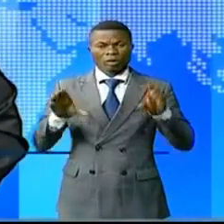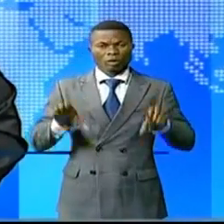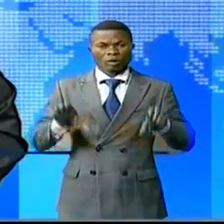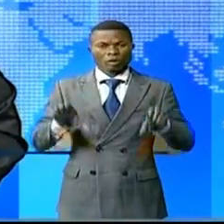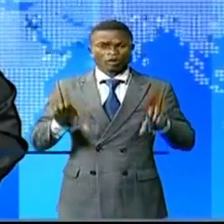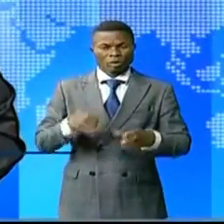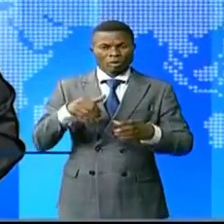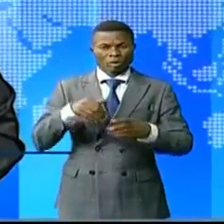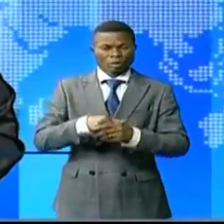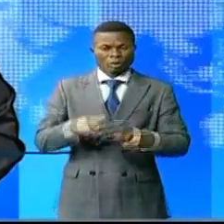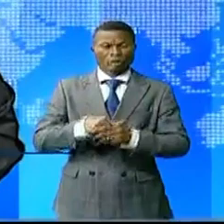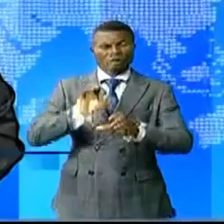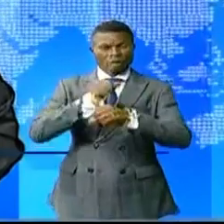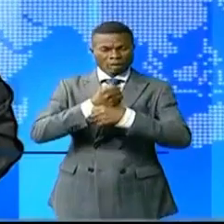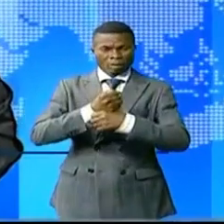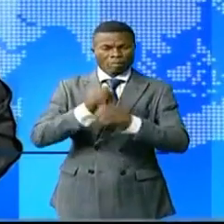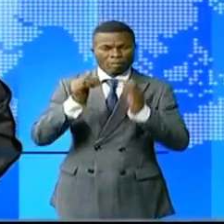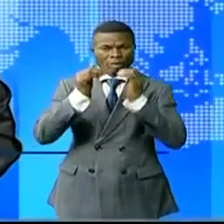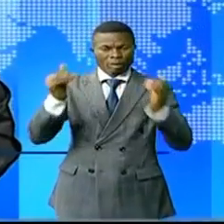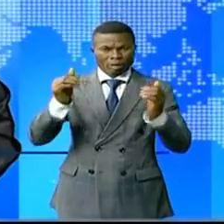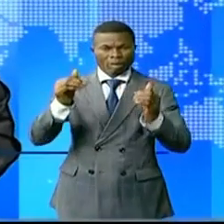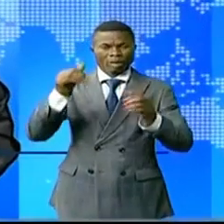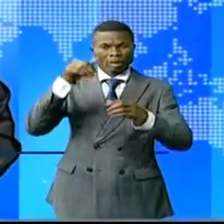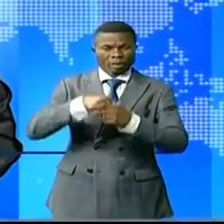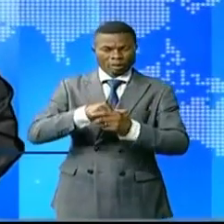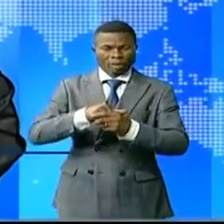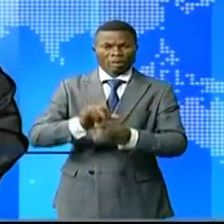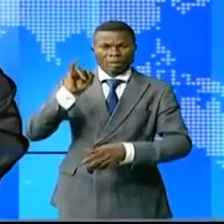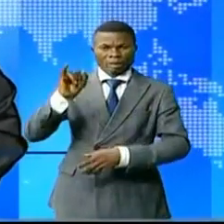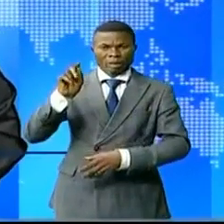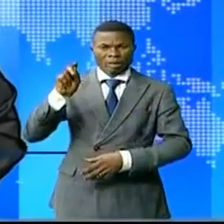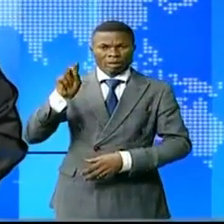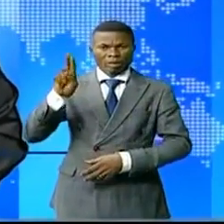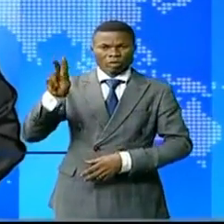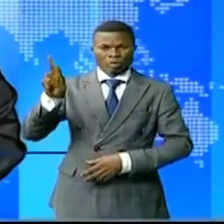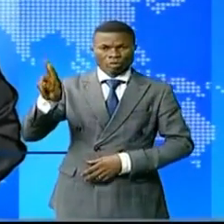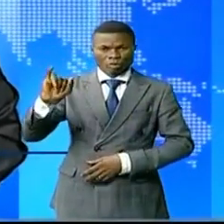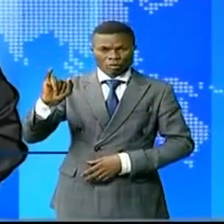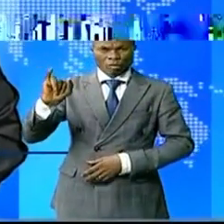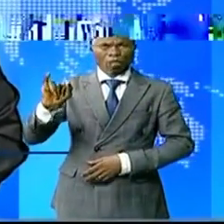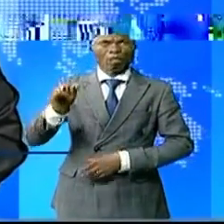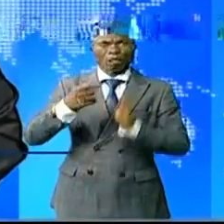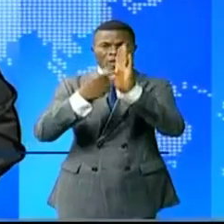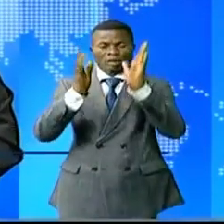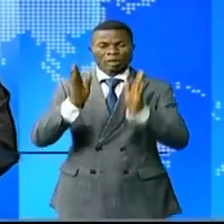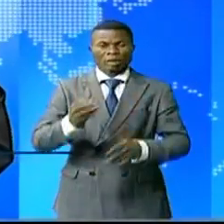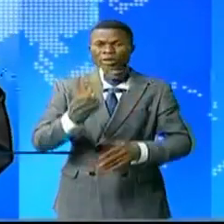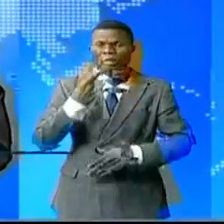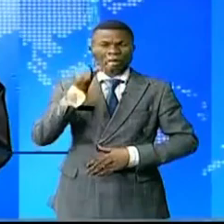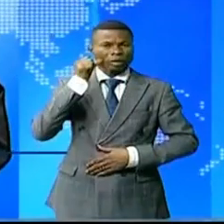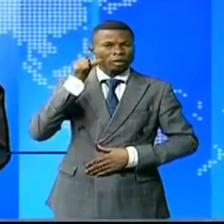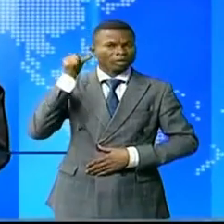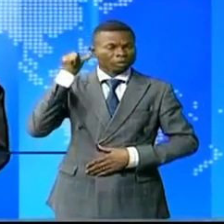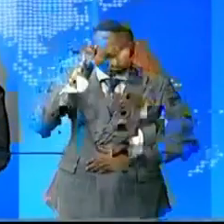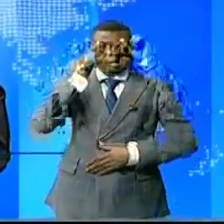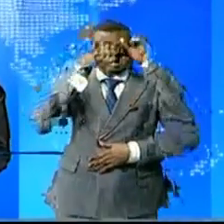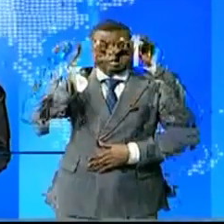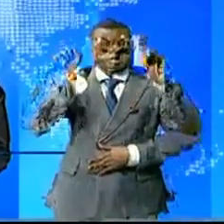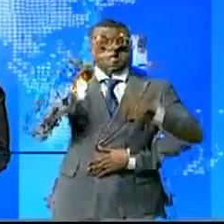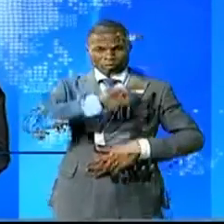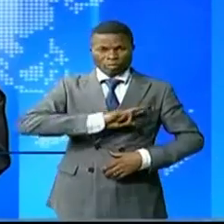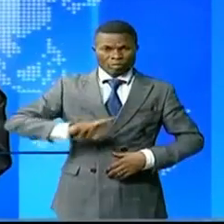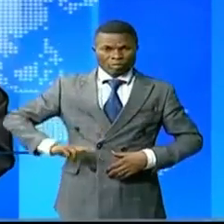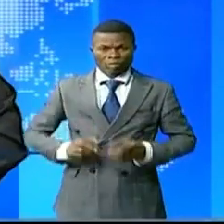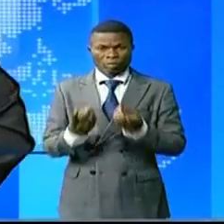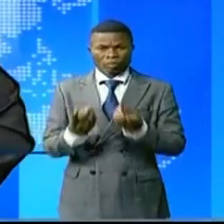Congo dans la restauration de la paix en Ituri. Leurs représentants l'ont dit hier au président de la République, Félix